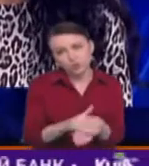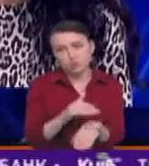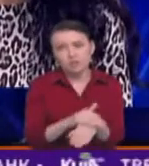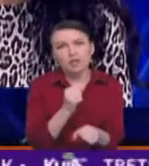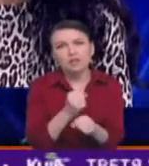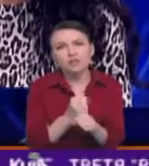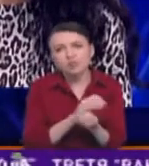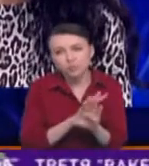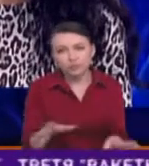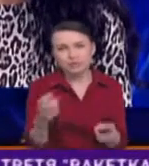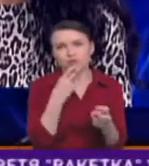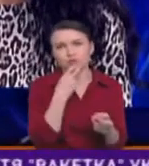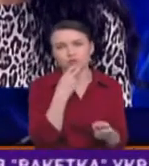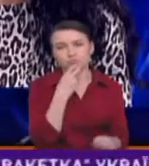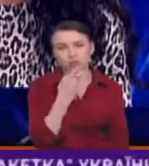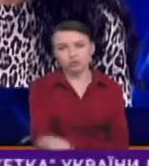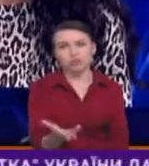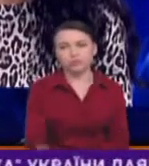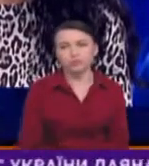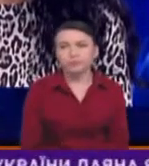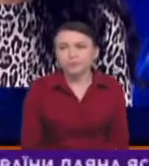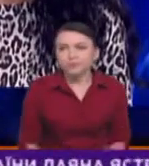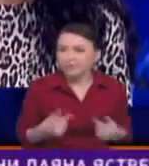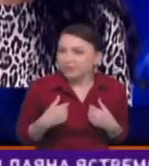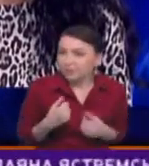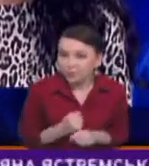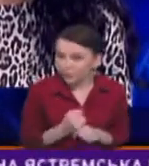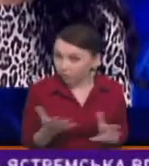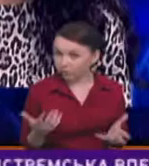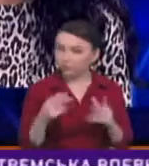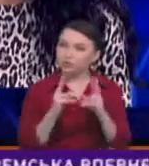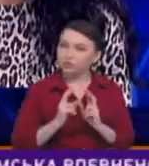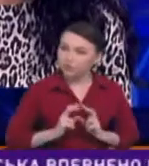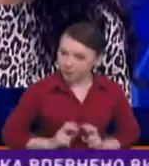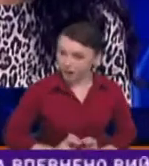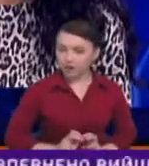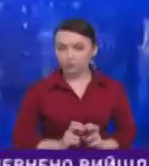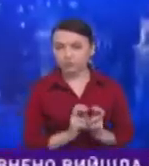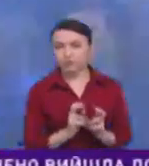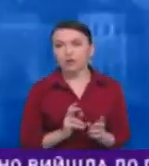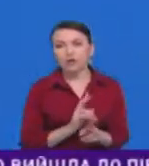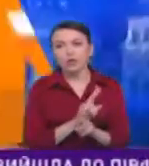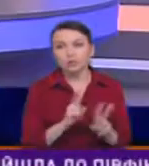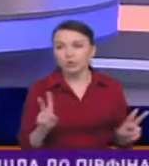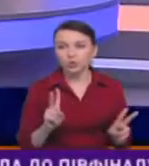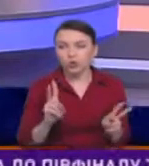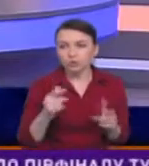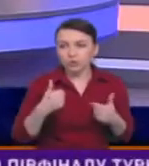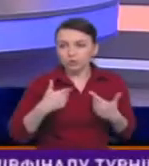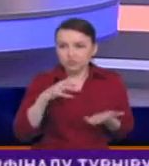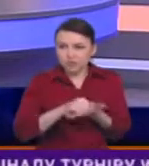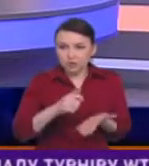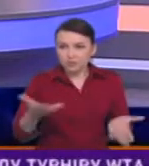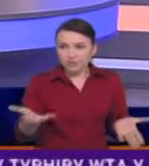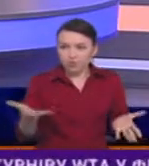робіть посміще. Дякуємо, ну ми ж не робимо, ми ж навпаки, ми ж розбираємося, тим більше, що тут ніхто там не на посадах. Якраз ми